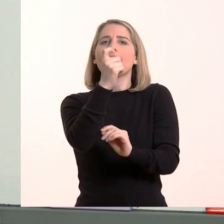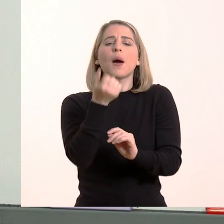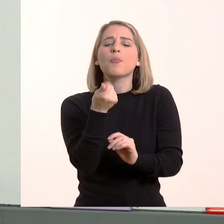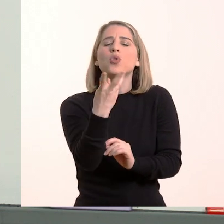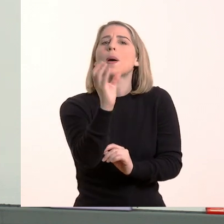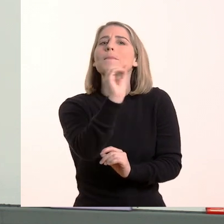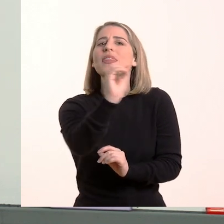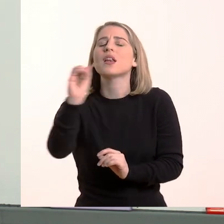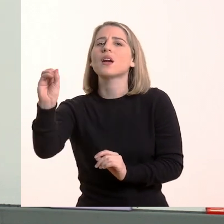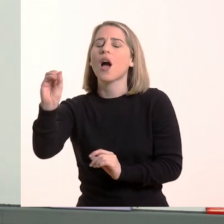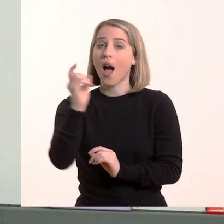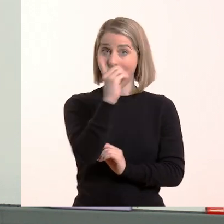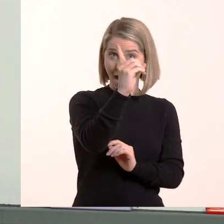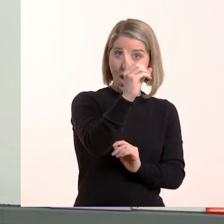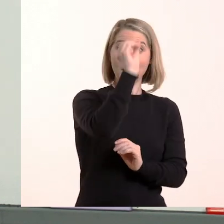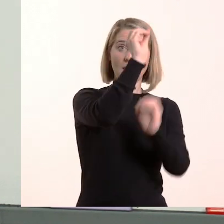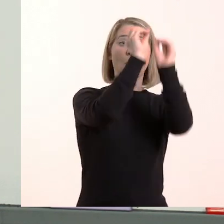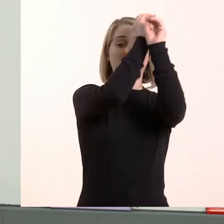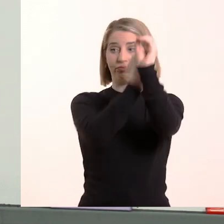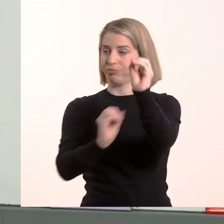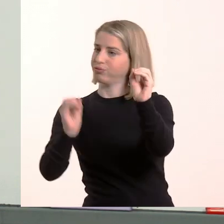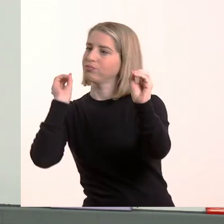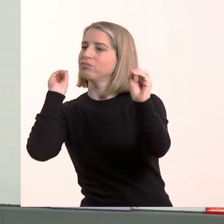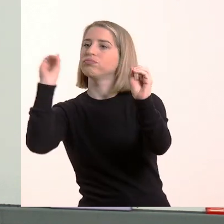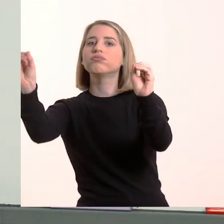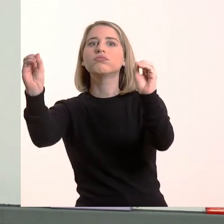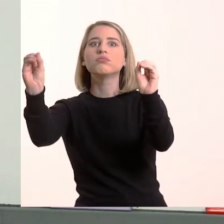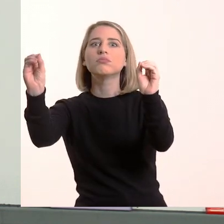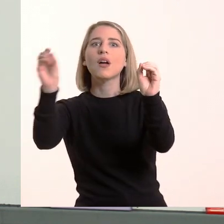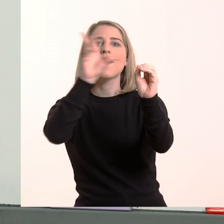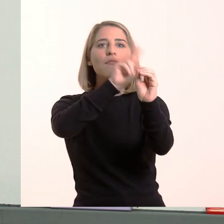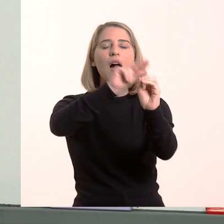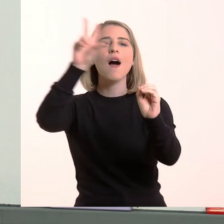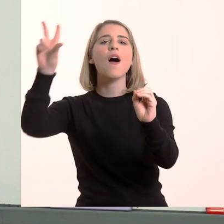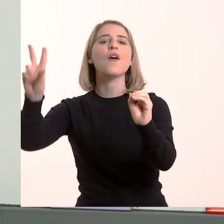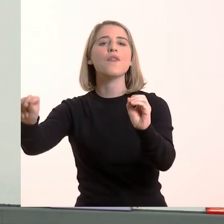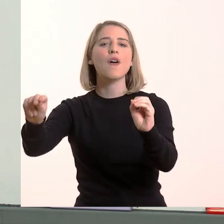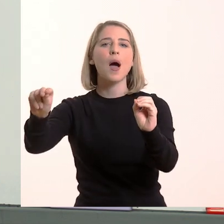Άρα ένα μηδενικό θα συμπληρώσω και στο γινόμενο,